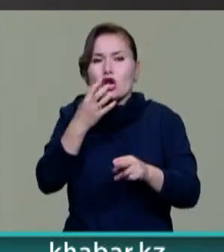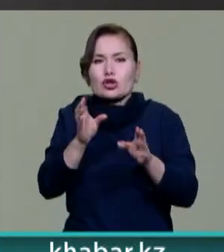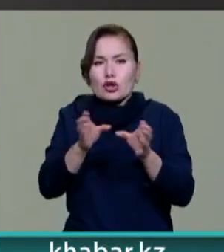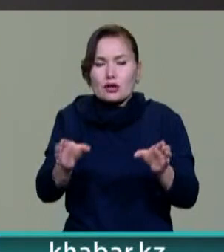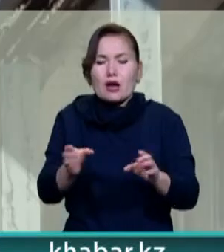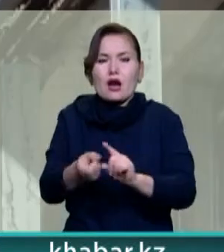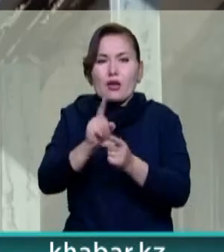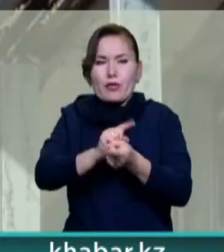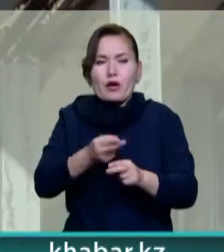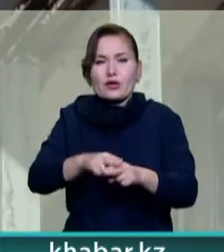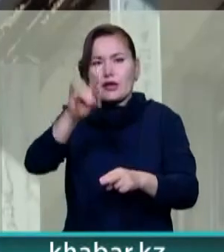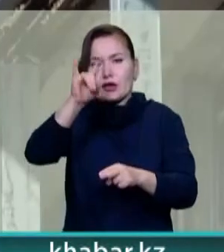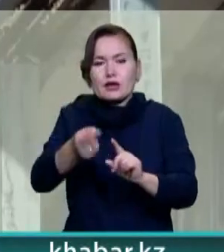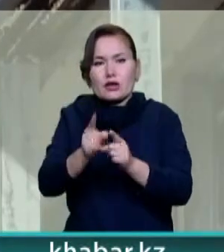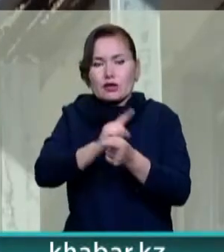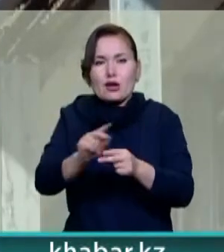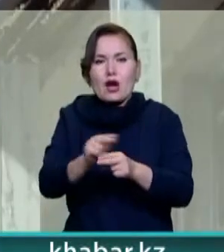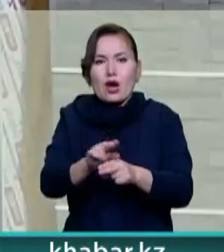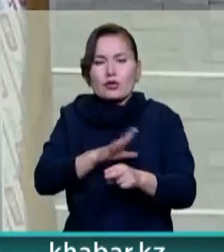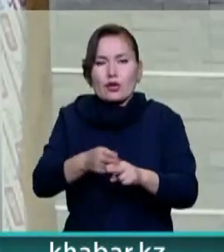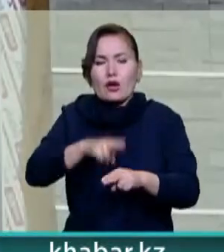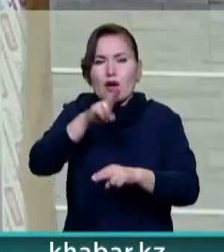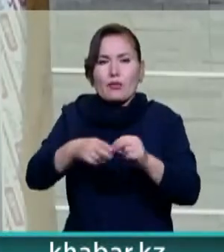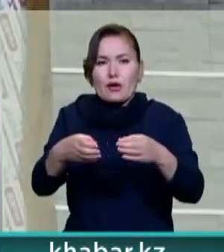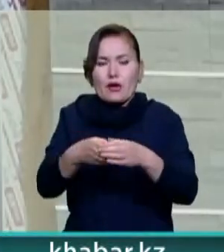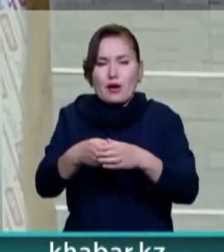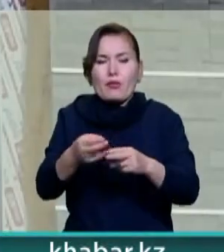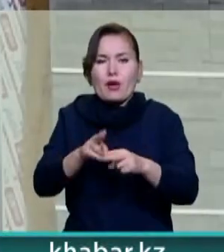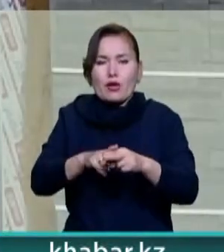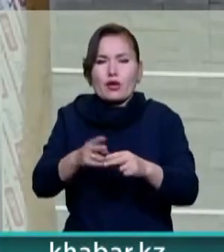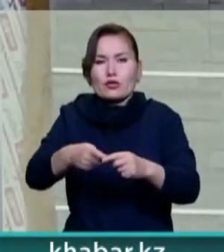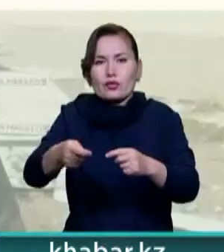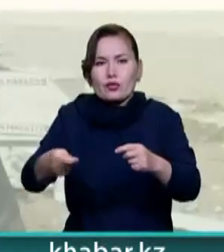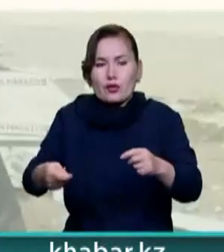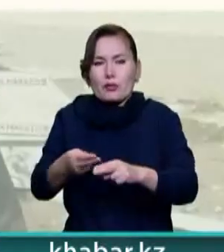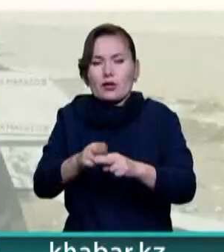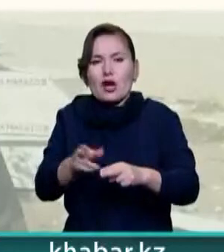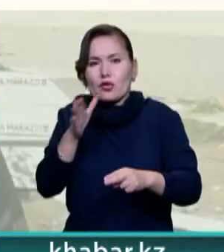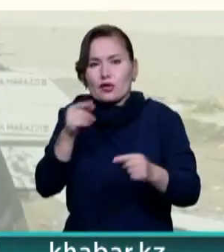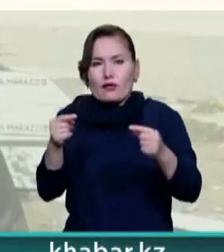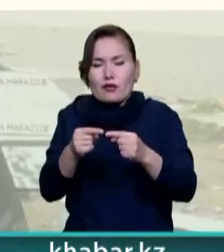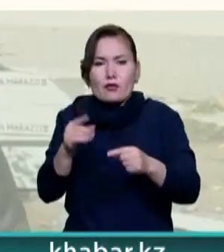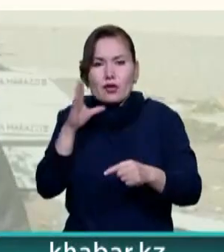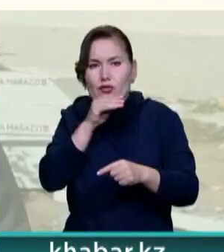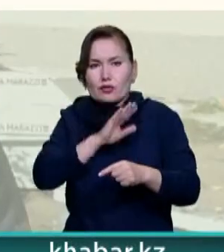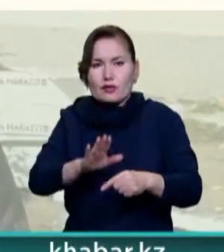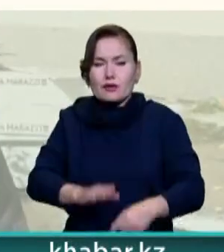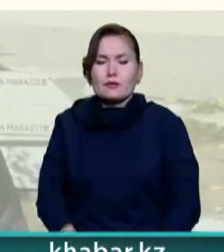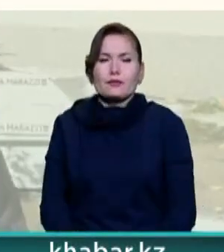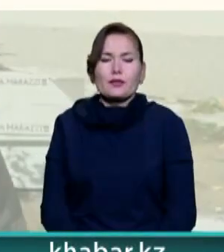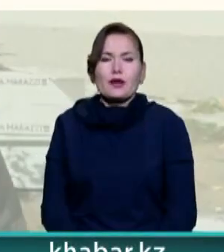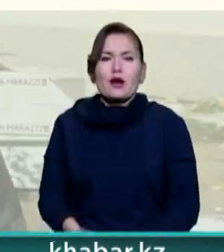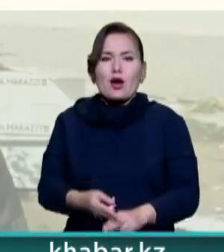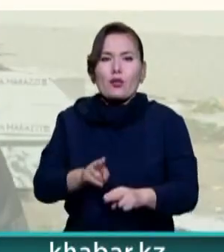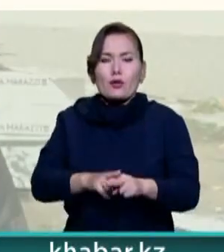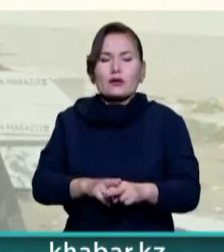төбесімен терезелері жаңартылды, бірақ мердігерлер жұмысты белгіленген мерзімде аяқтап үлгермеді. Басында бұл театрда басқа